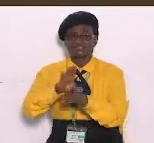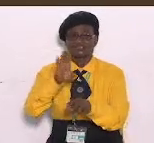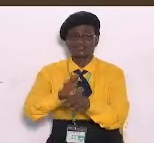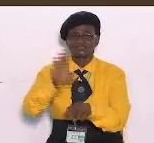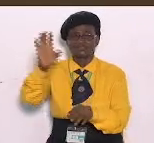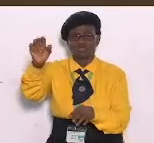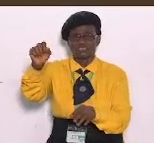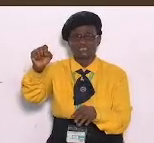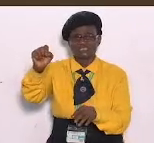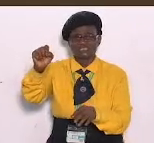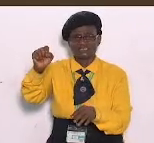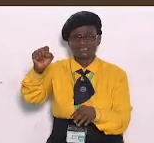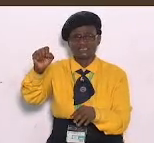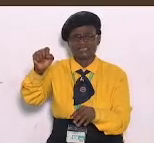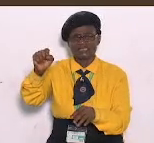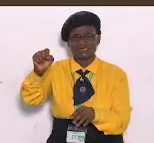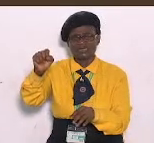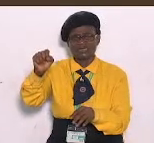plantant les